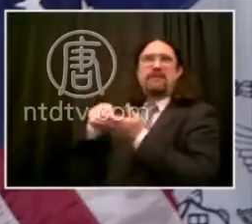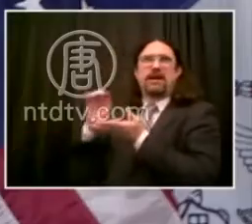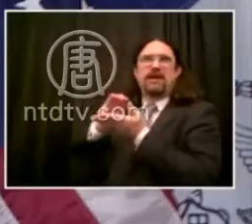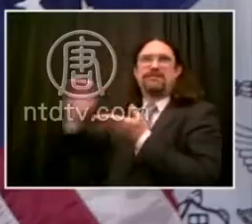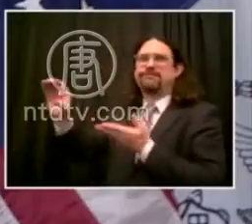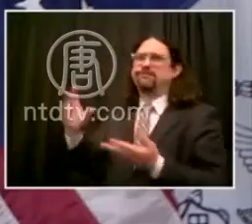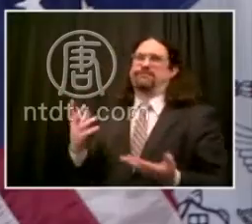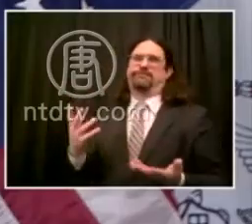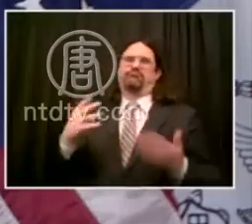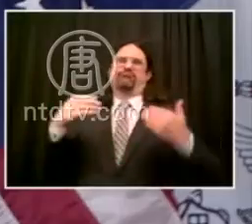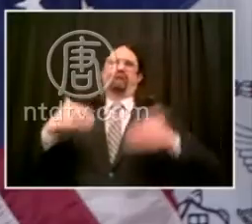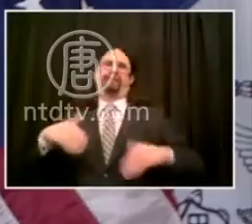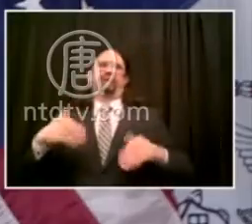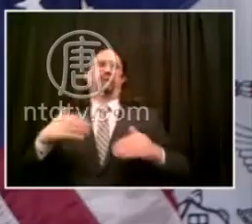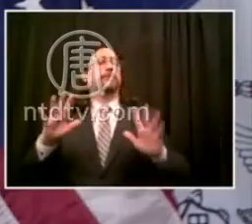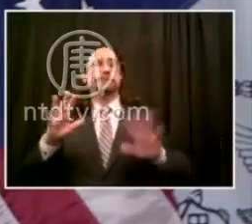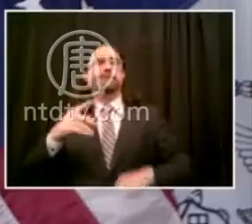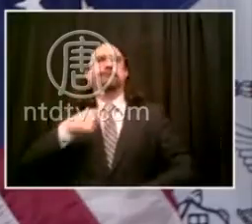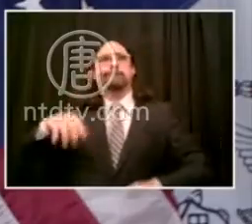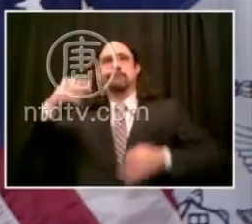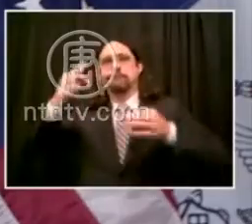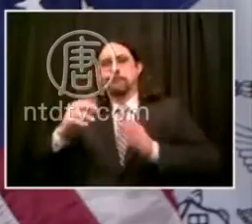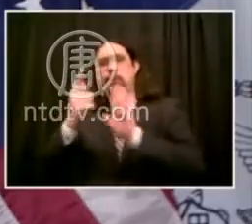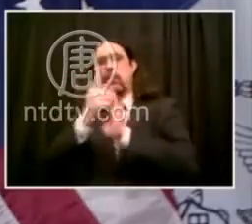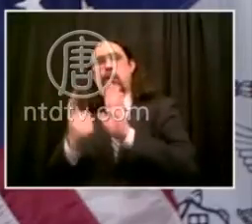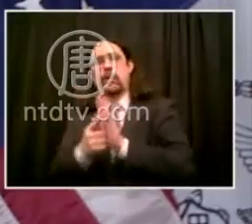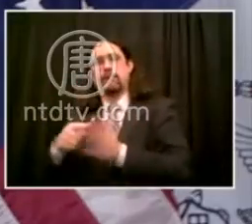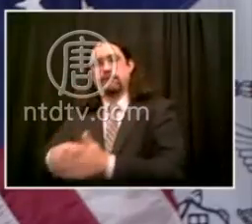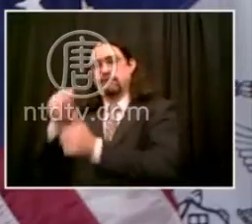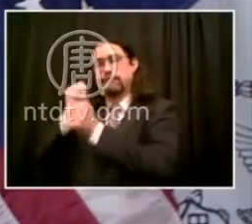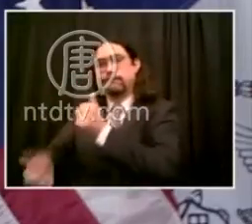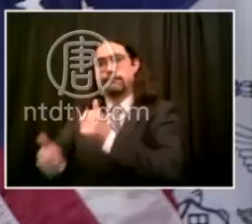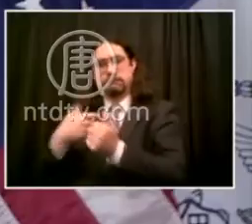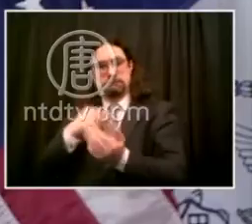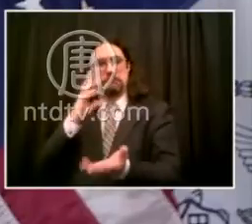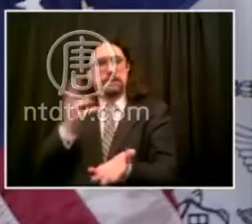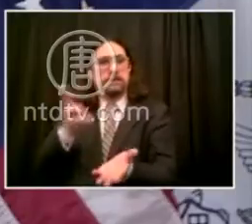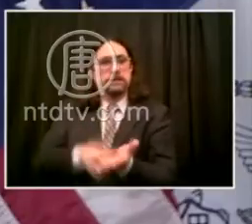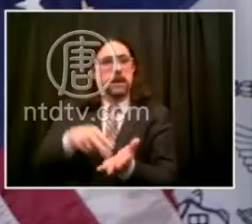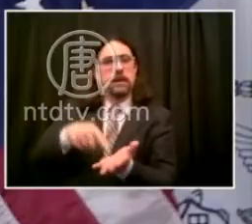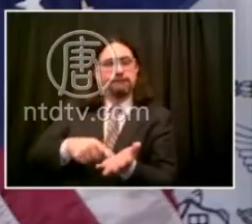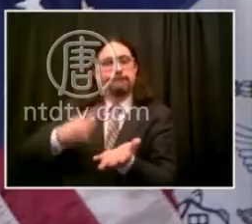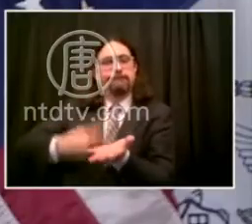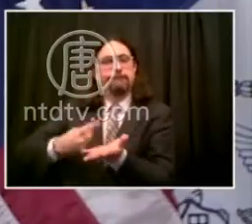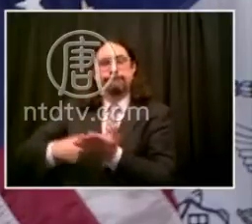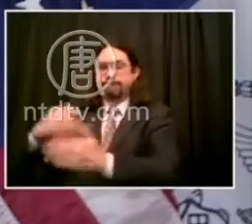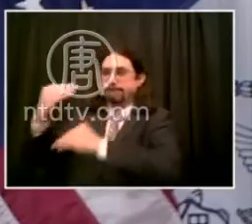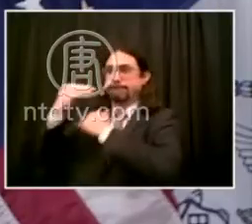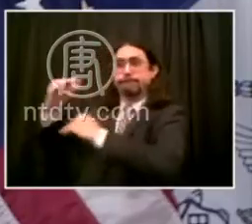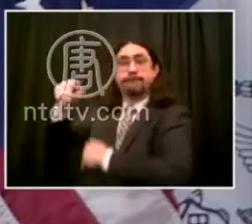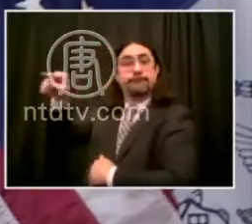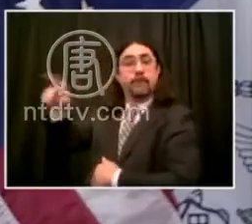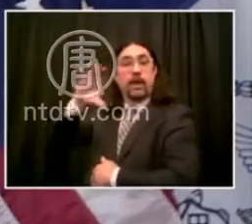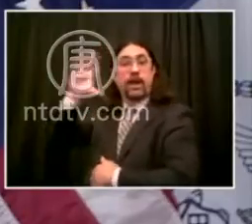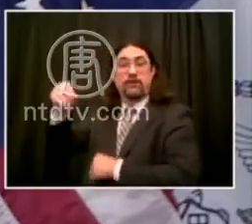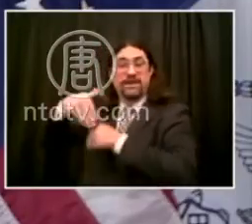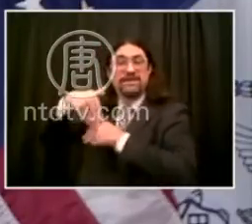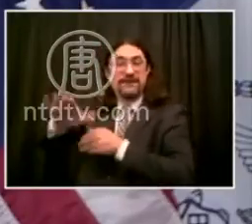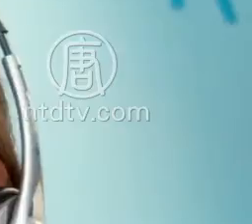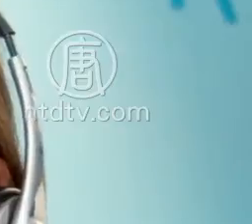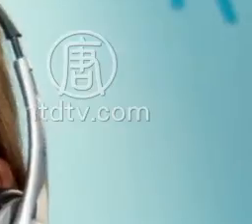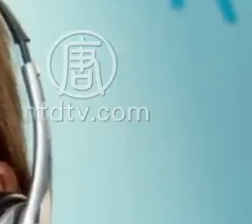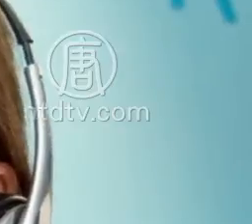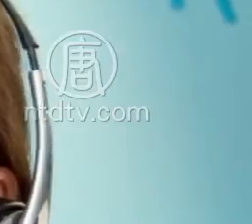纽约市长贝斯豪在记者会上表示，已经聘请了1700名追踪人员，他们将在6月1日前接受培